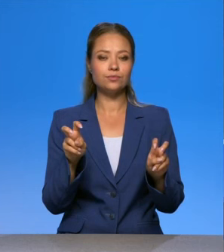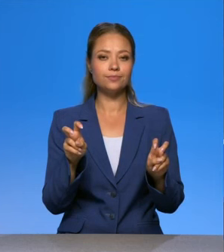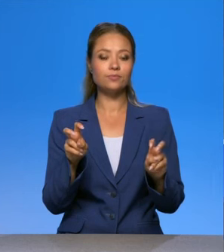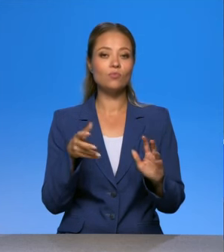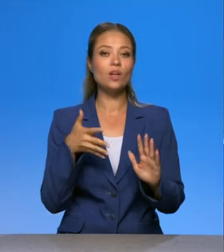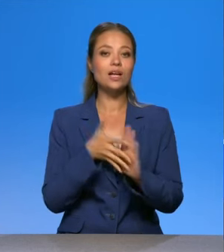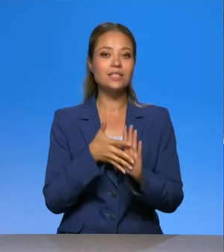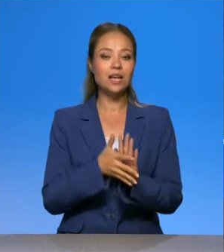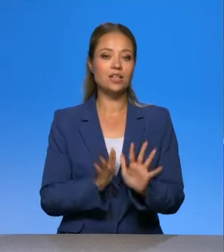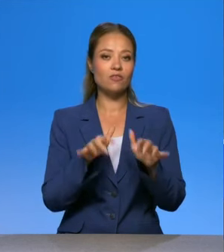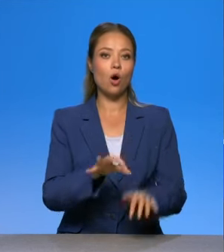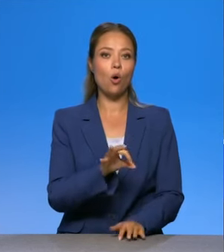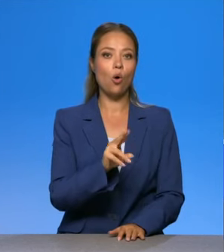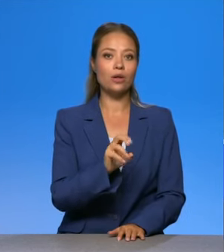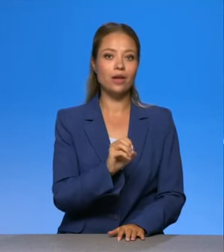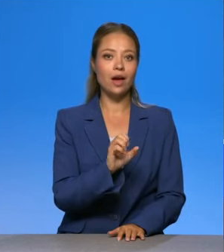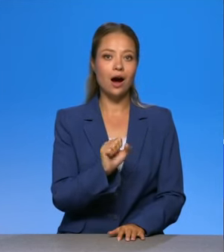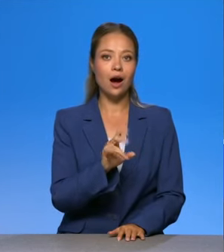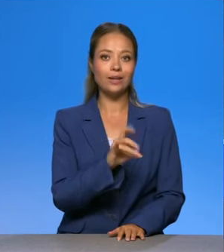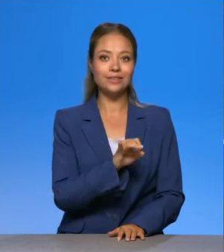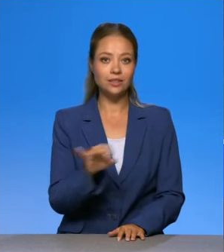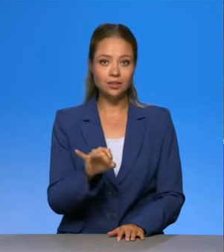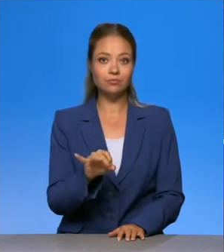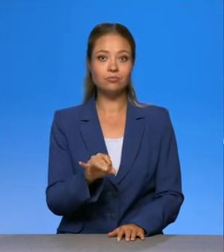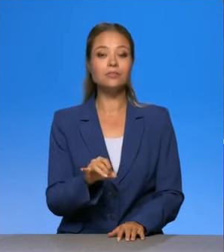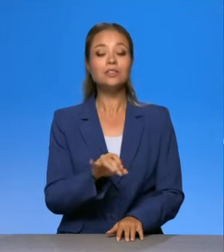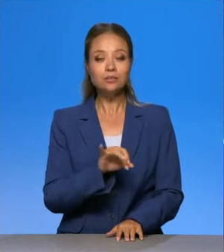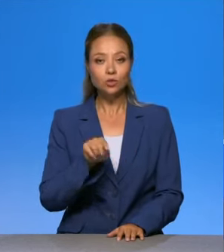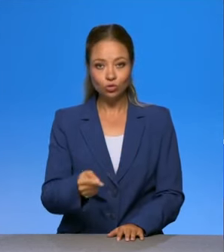«Исследователи Океании. Открытие наших дней». И вот о новых